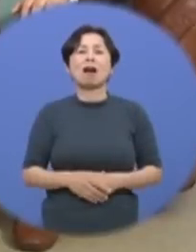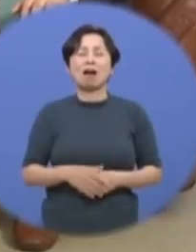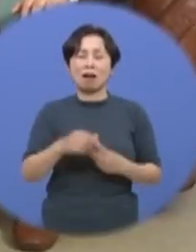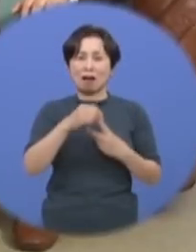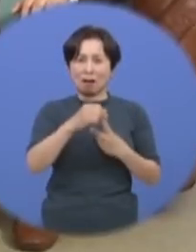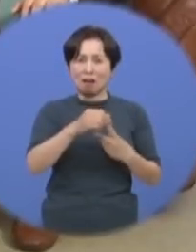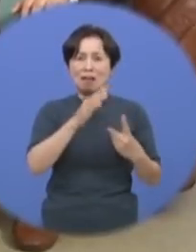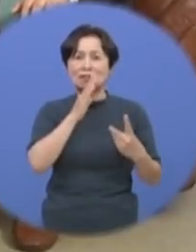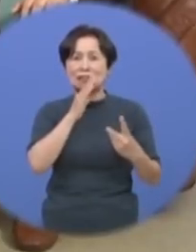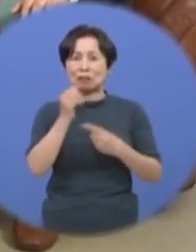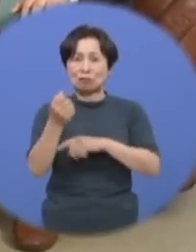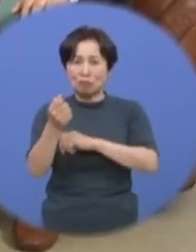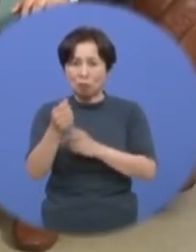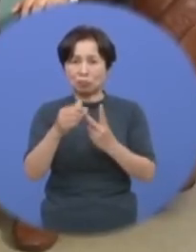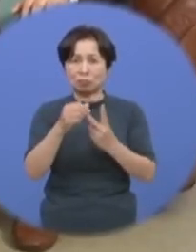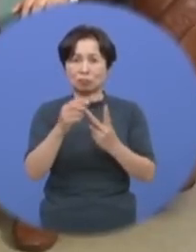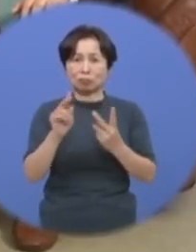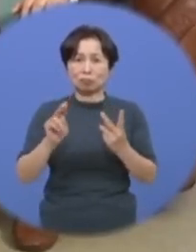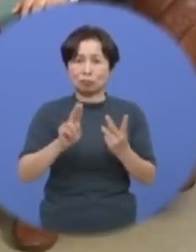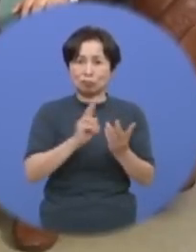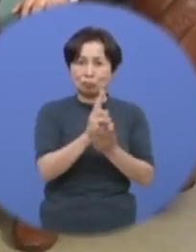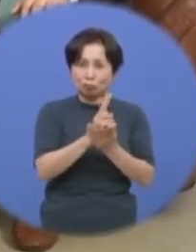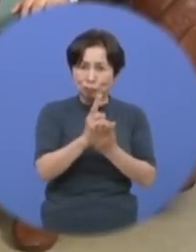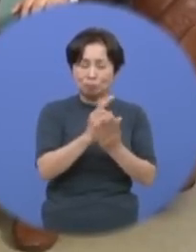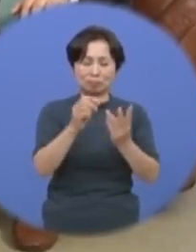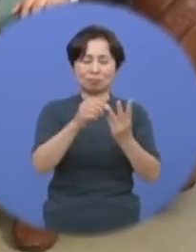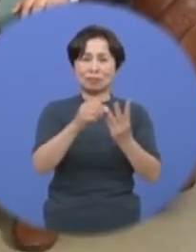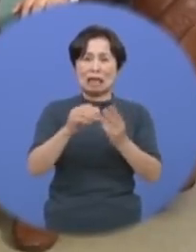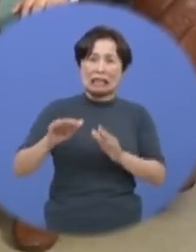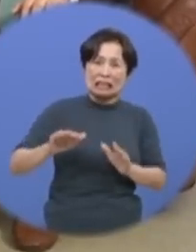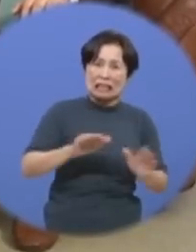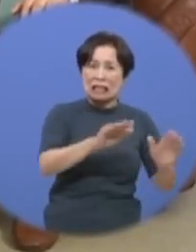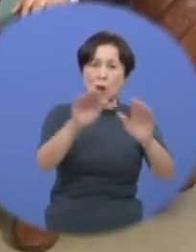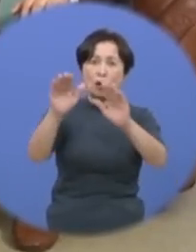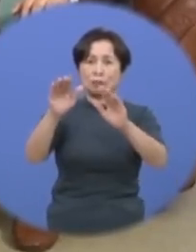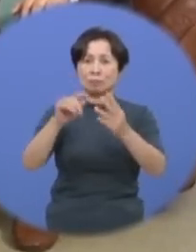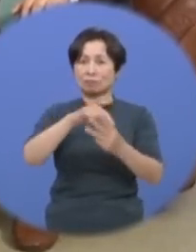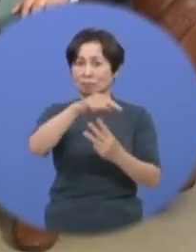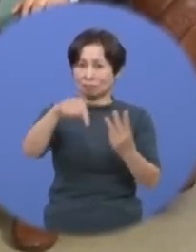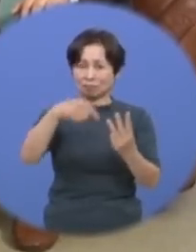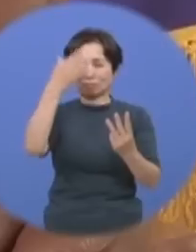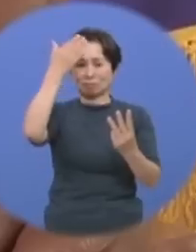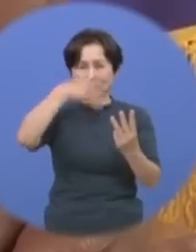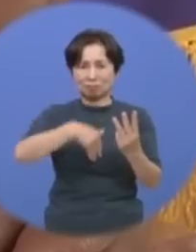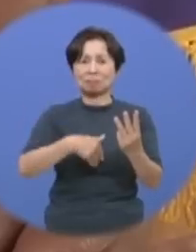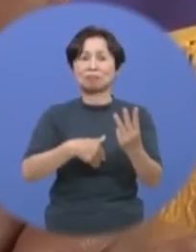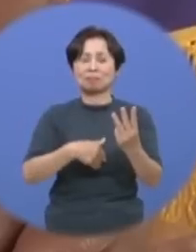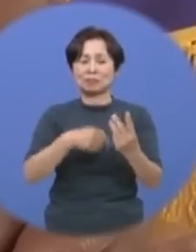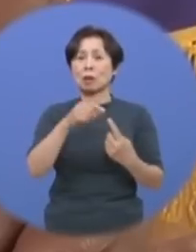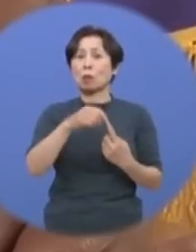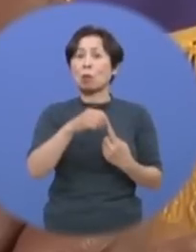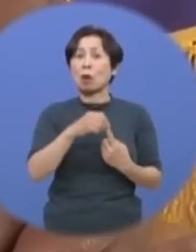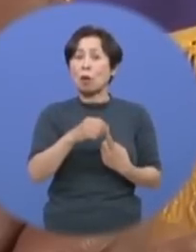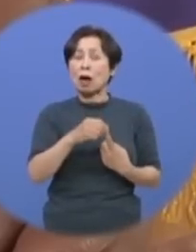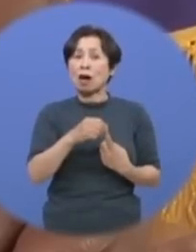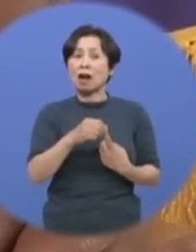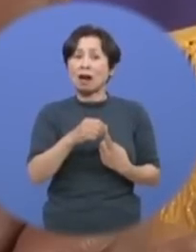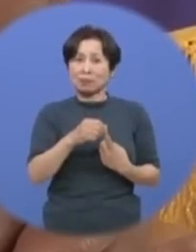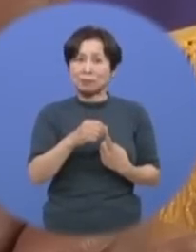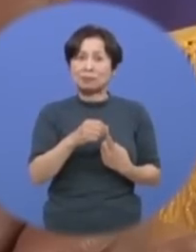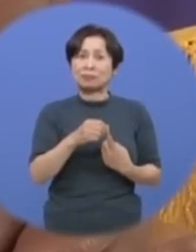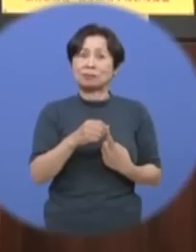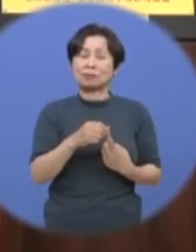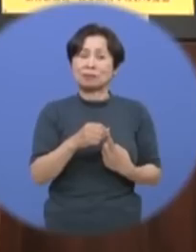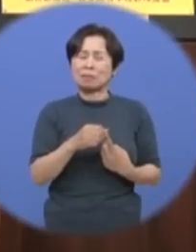と運吐息やひょいですね最初に挙げられた実力というのはもう